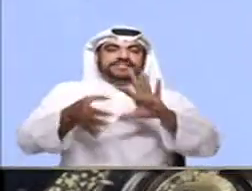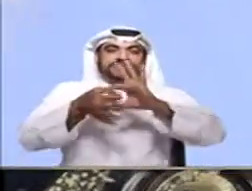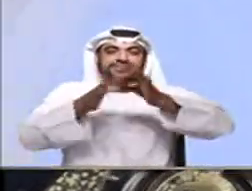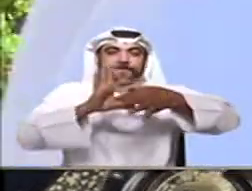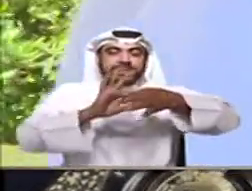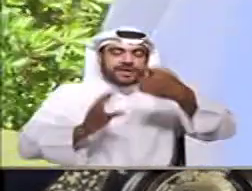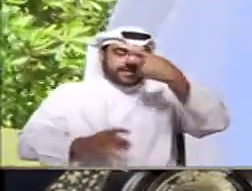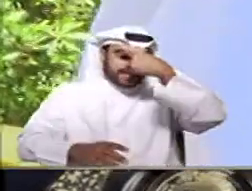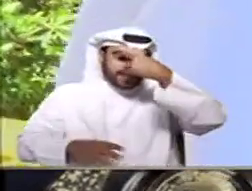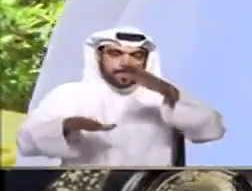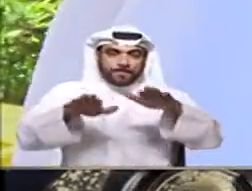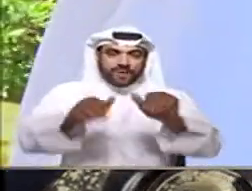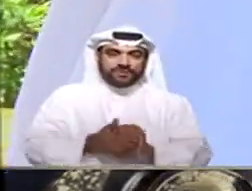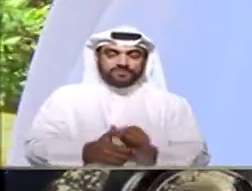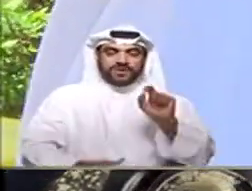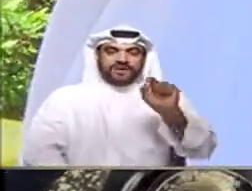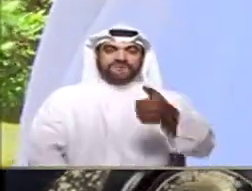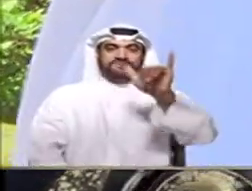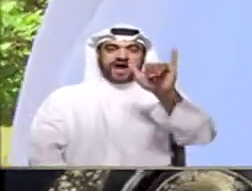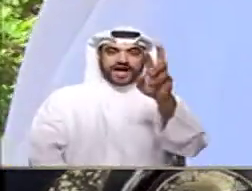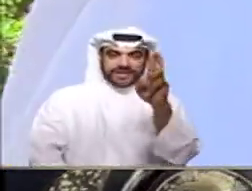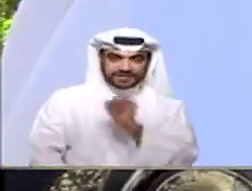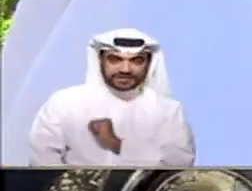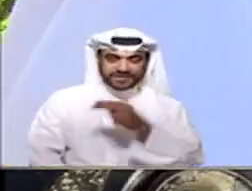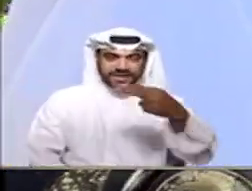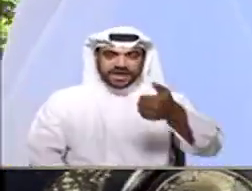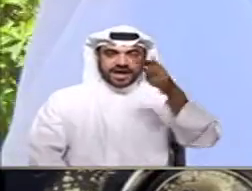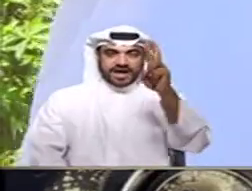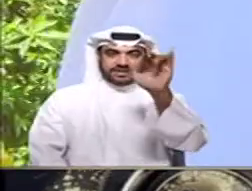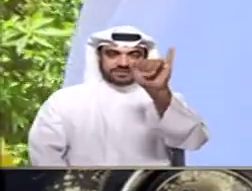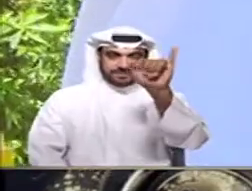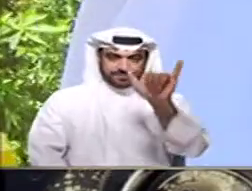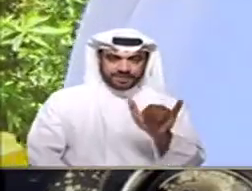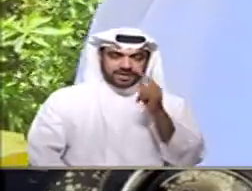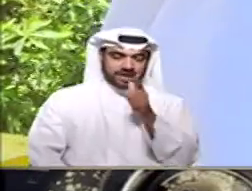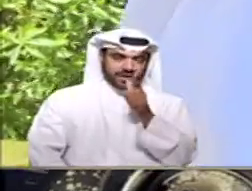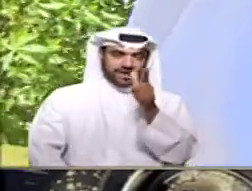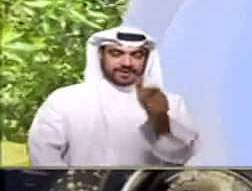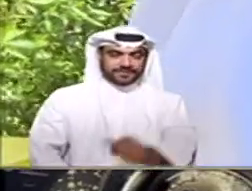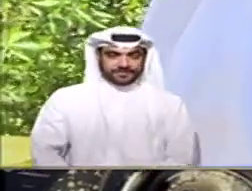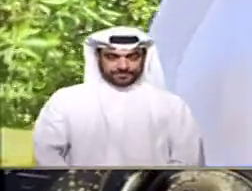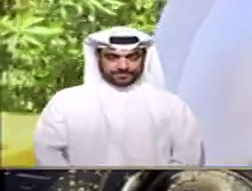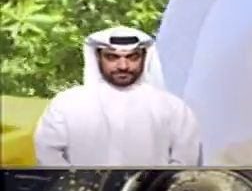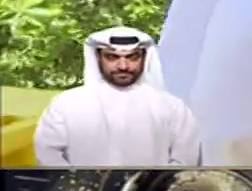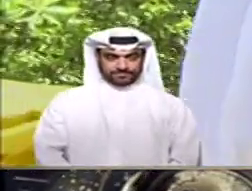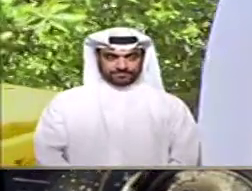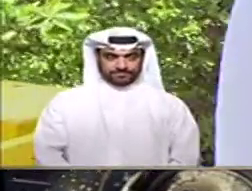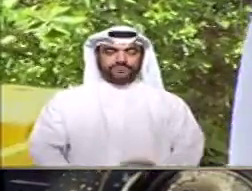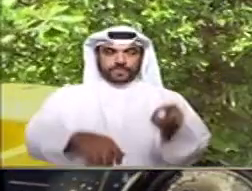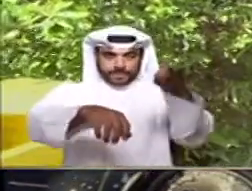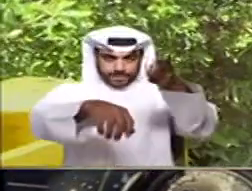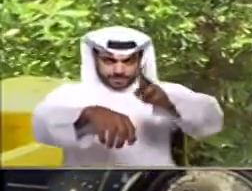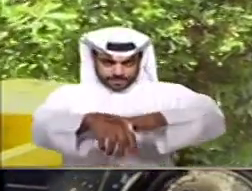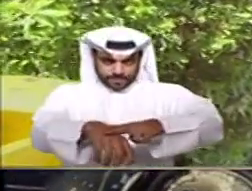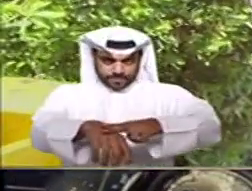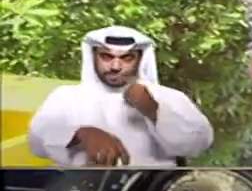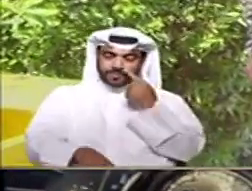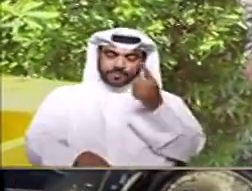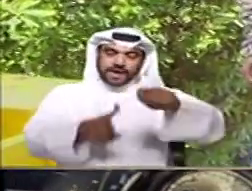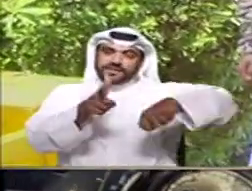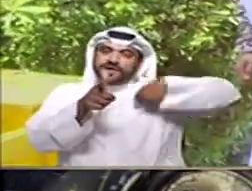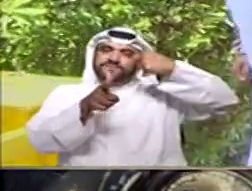المكفوفين الكويتية فايز لافي العازمي كلمة بهذه المناسبة، ثم عرض